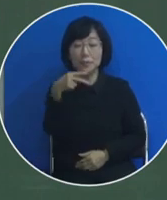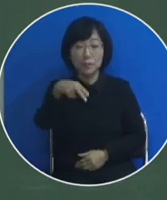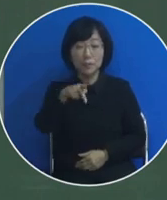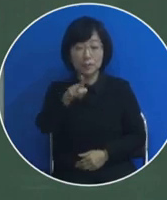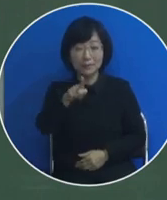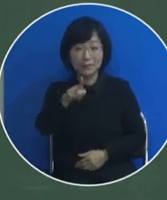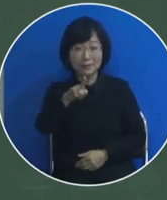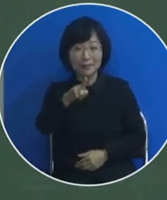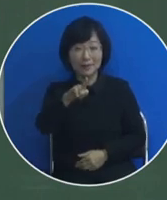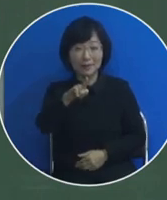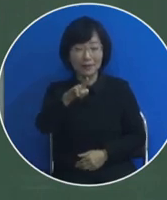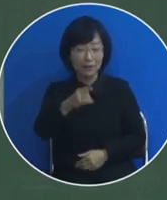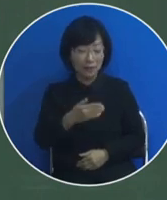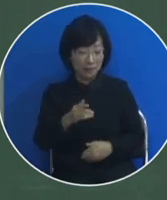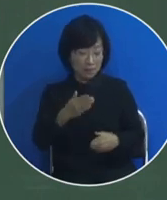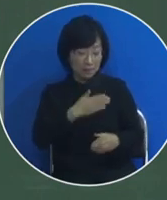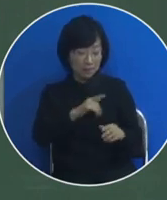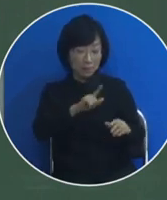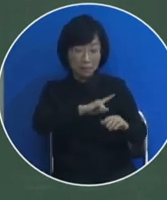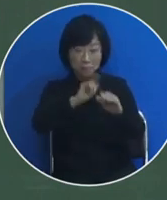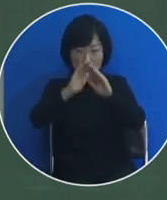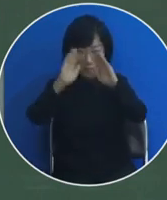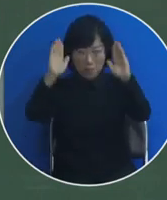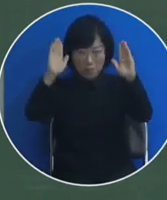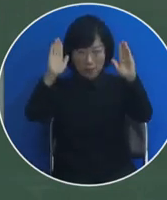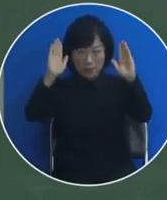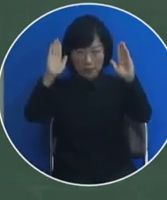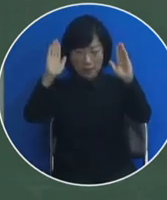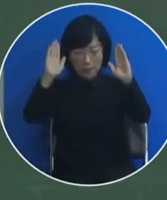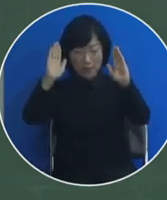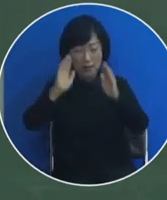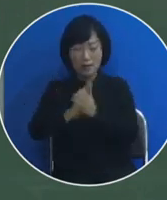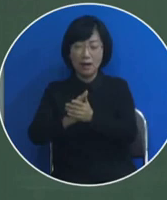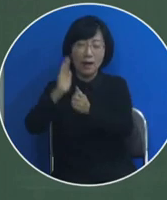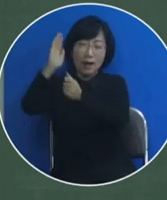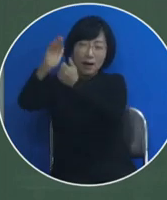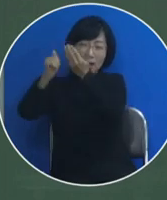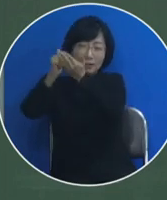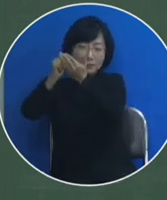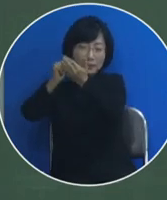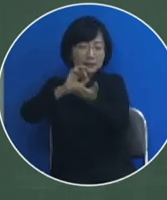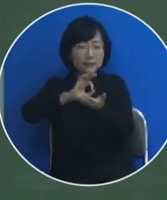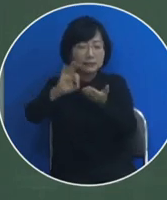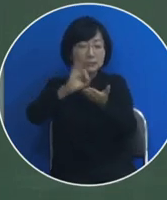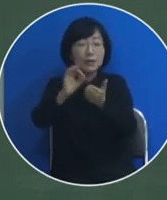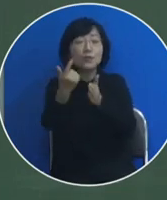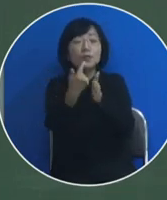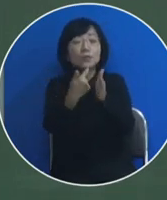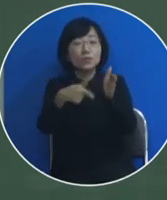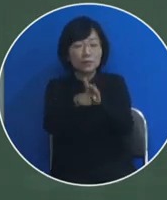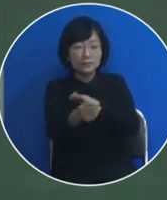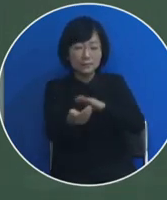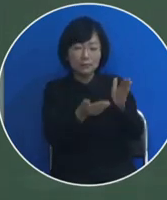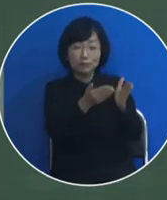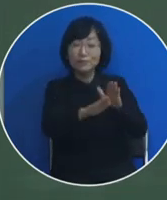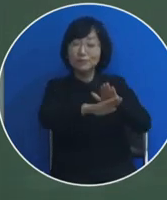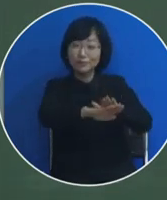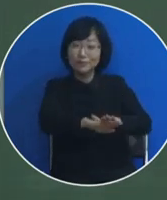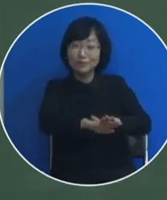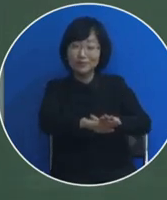사람이 하나님이 쓰시려고 준비하셨죠. A man named Moses, God prepared him so that he could use him.